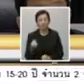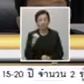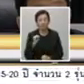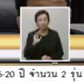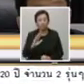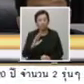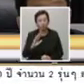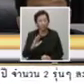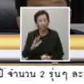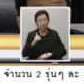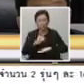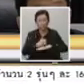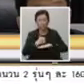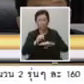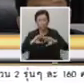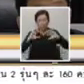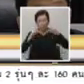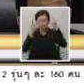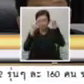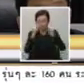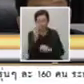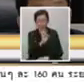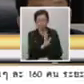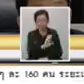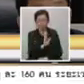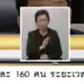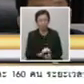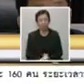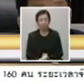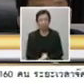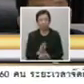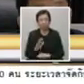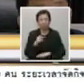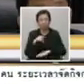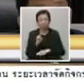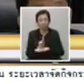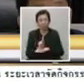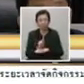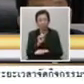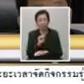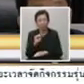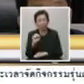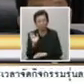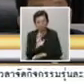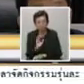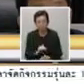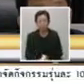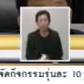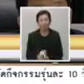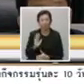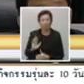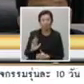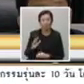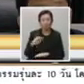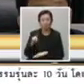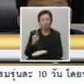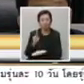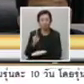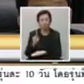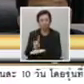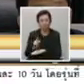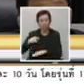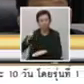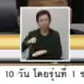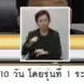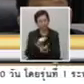ผู้นำฝ่ายบริหารคือท่านนายกไม่ใช่ของท่านประธานสภานะครับและไม่ใช่ของประธานไม่ใช่ของประธ